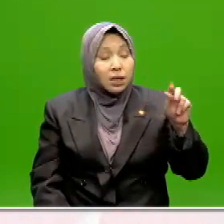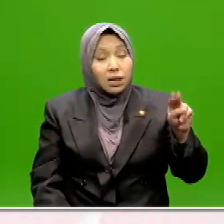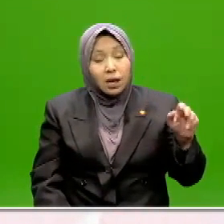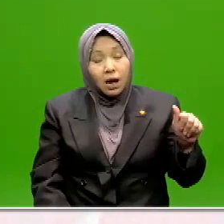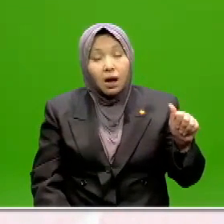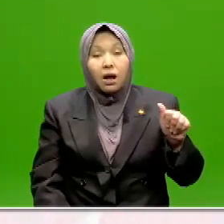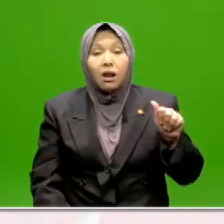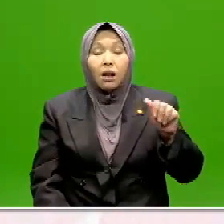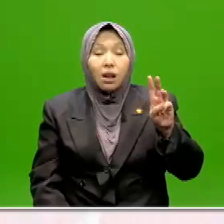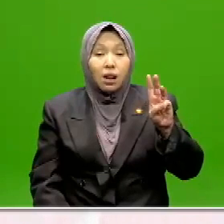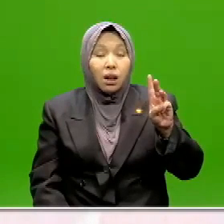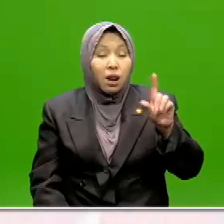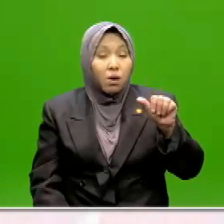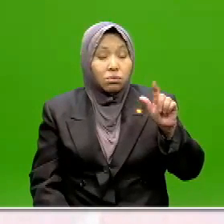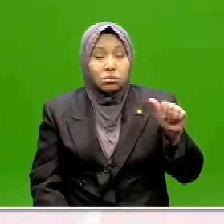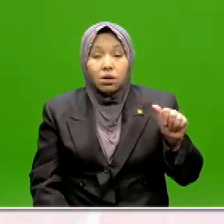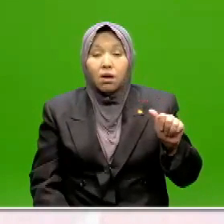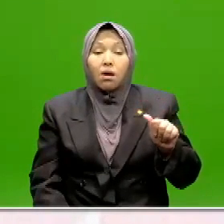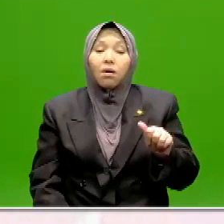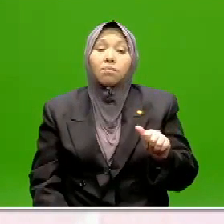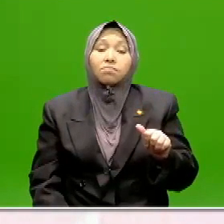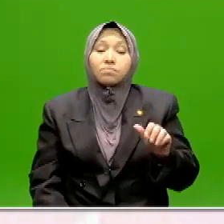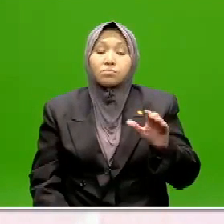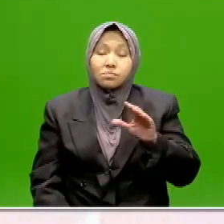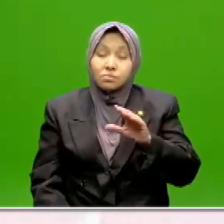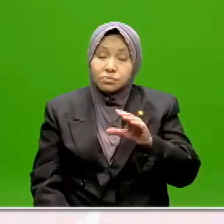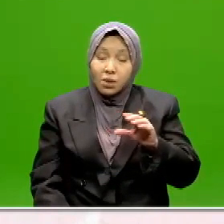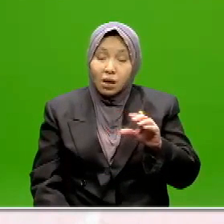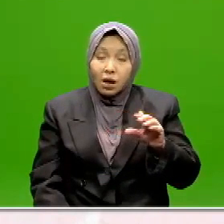hayameun walanai